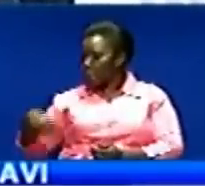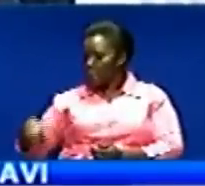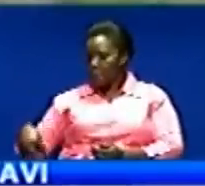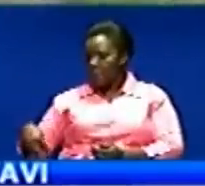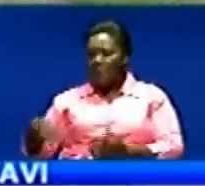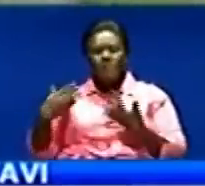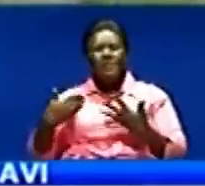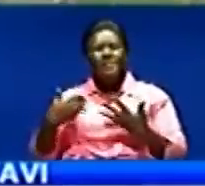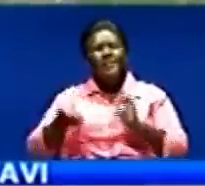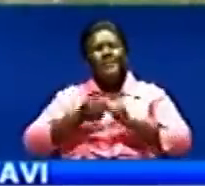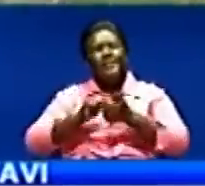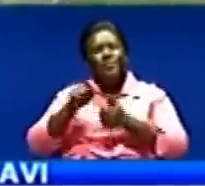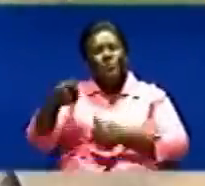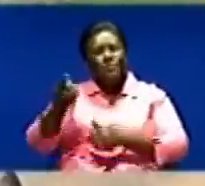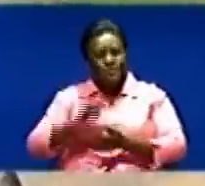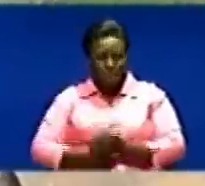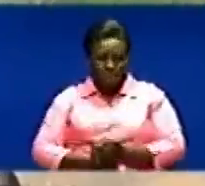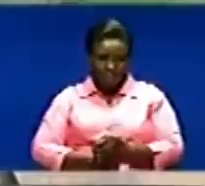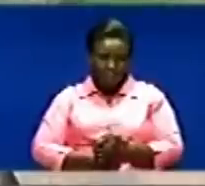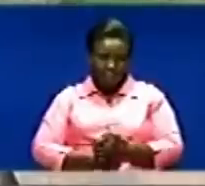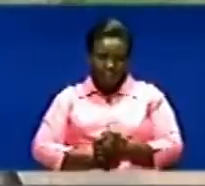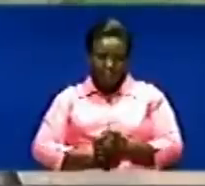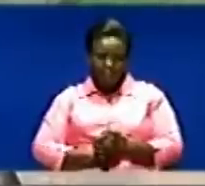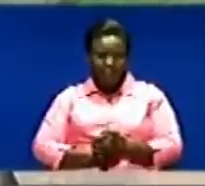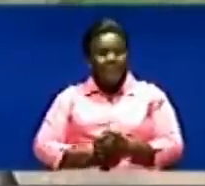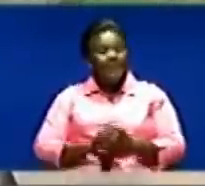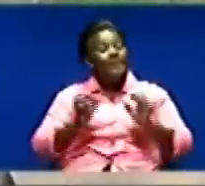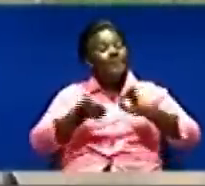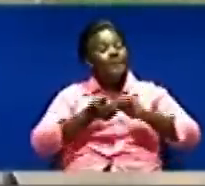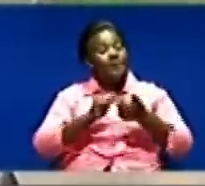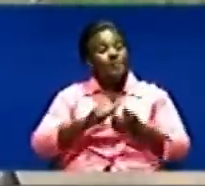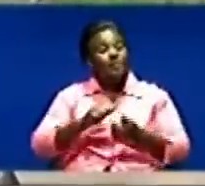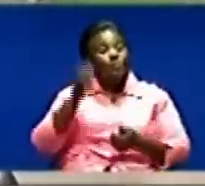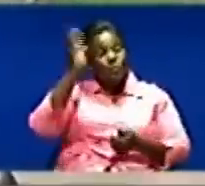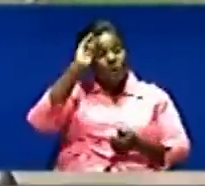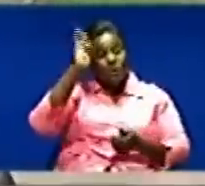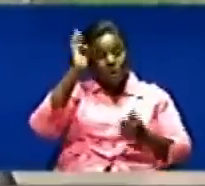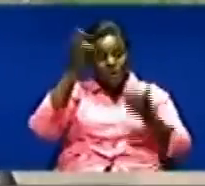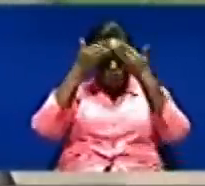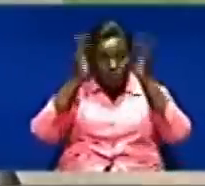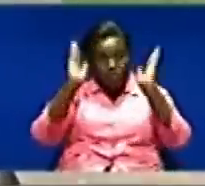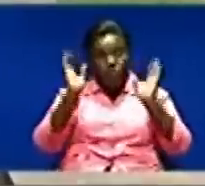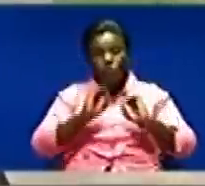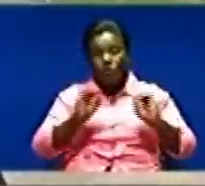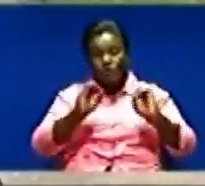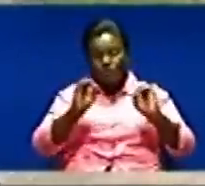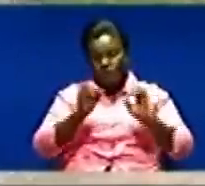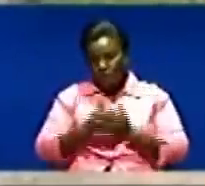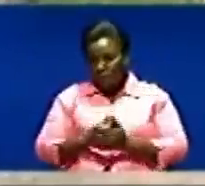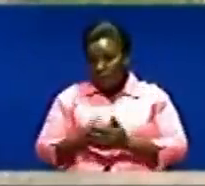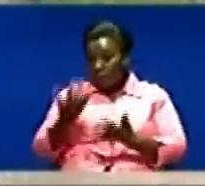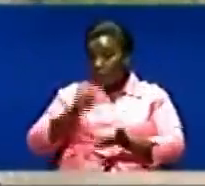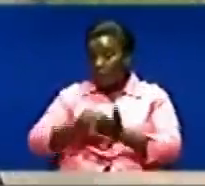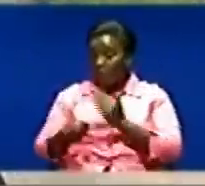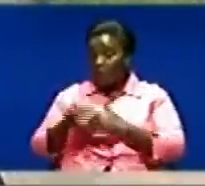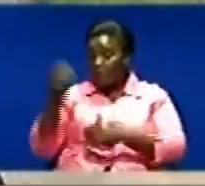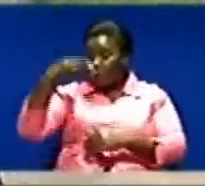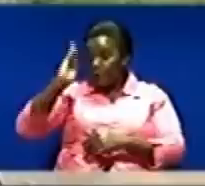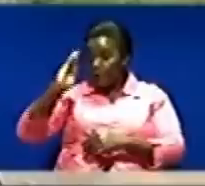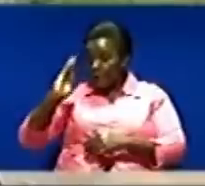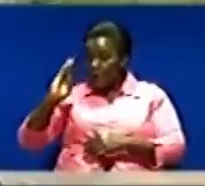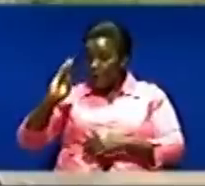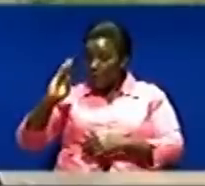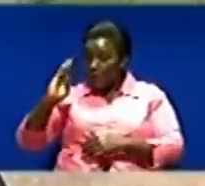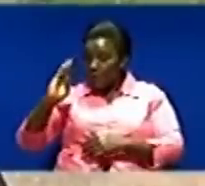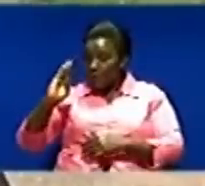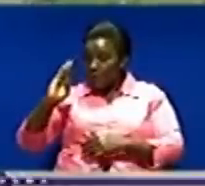Katavi? Kikubwa ni mwitikio mdogo tu wa wazazi kutoelewa kile cha kufanya, kwa sababu serikali ya Jamhuri ya Muungano wa Tanzania ikiongozwa na Rais